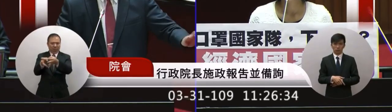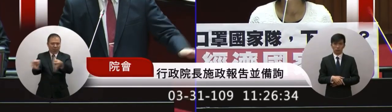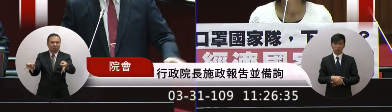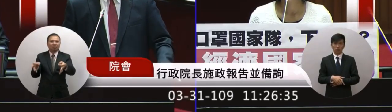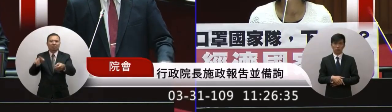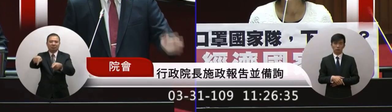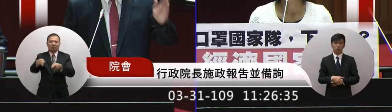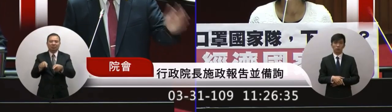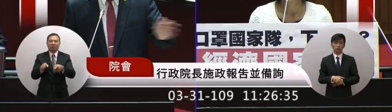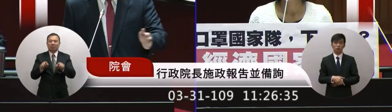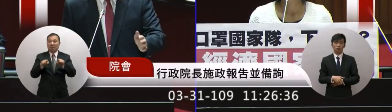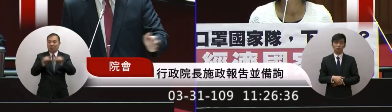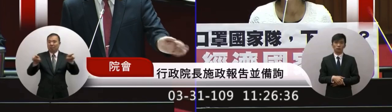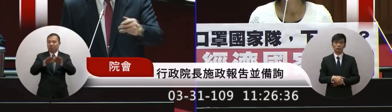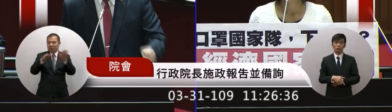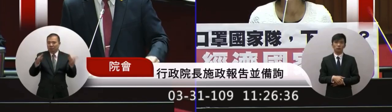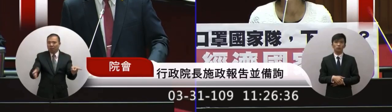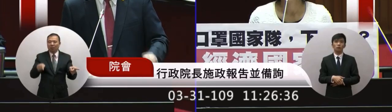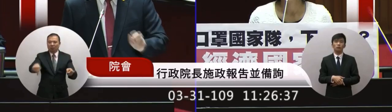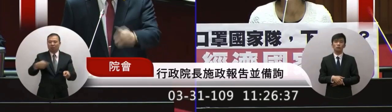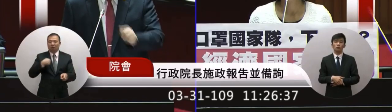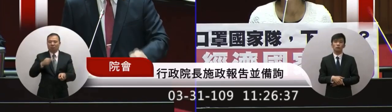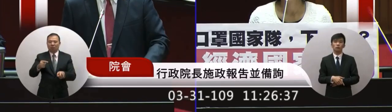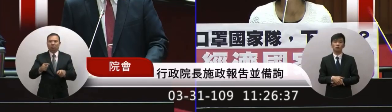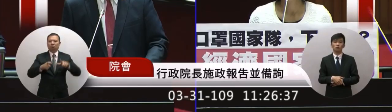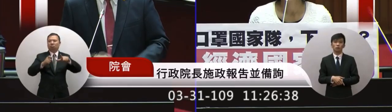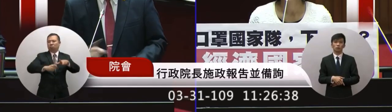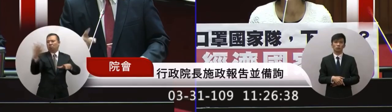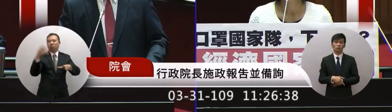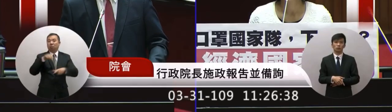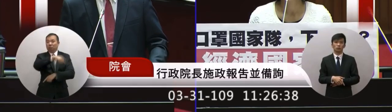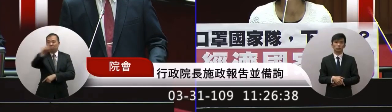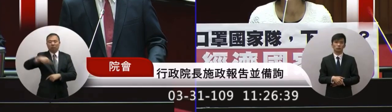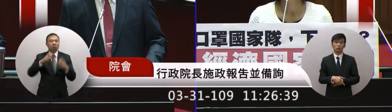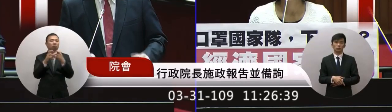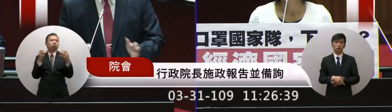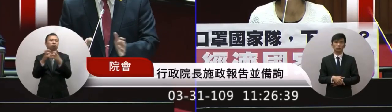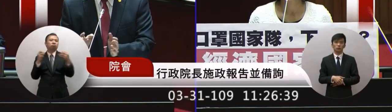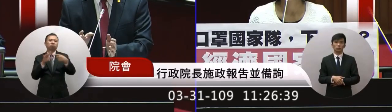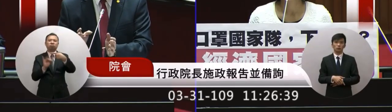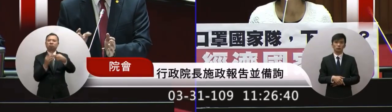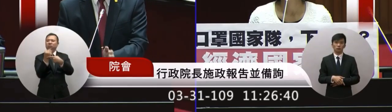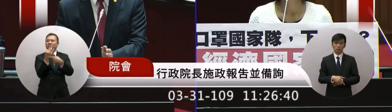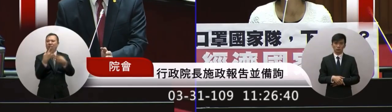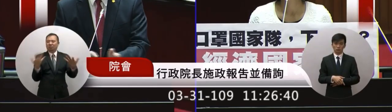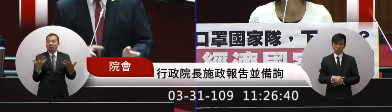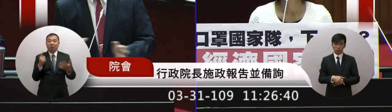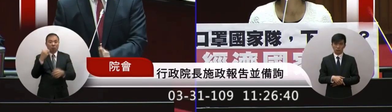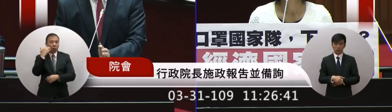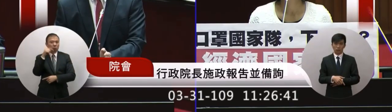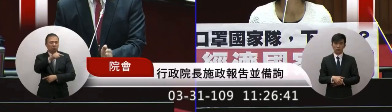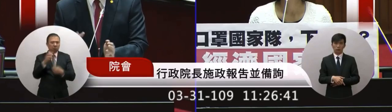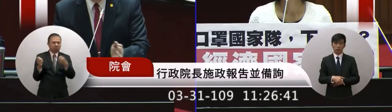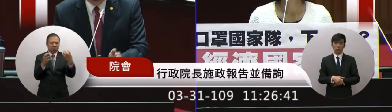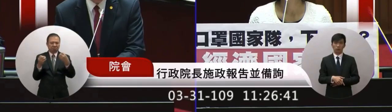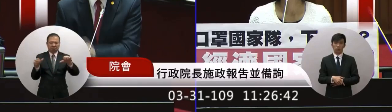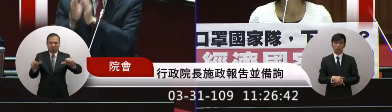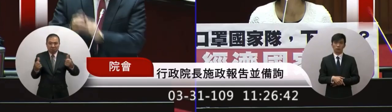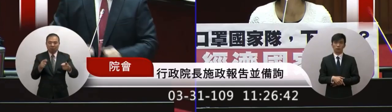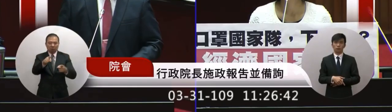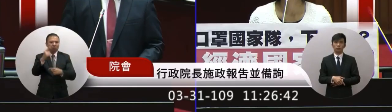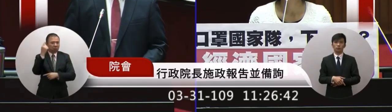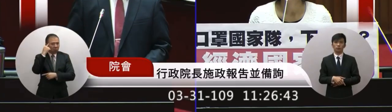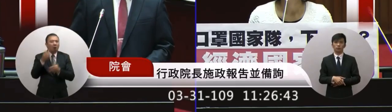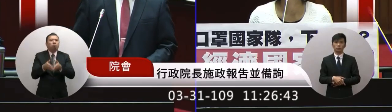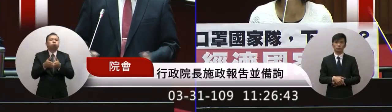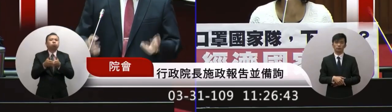开放各种平台，我拢公告，你要抽几成，费用偌济，大家来竞，即摆来你也较合理，大家个挖过来，这队